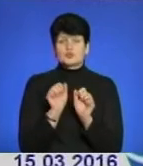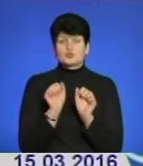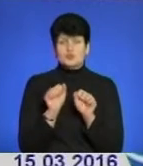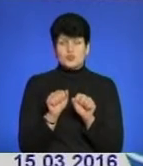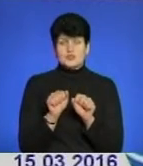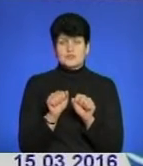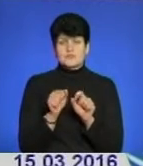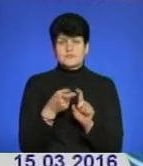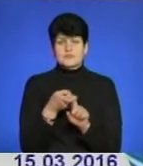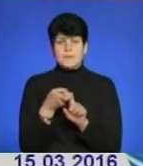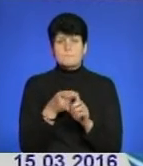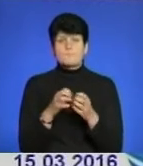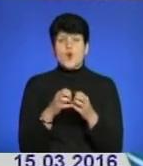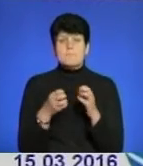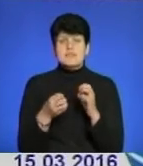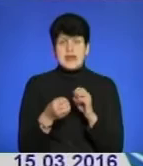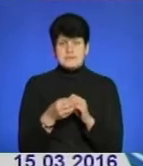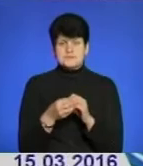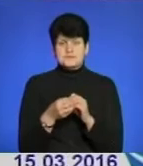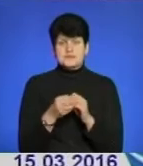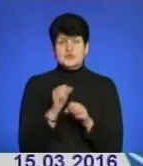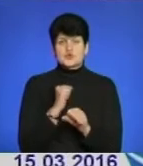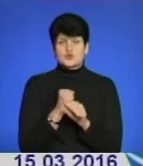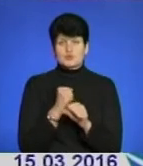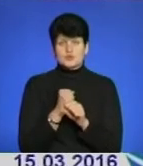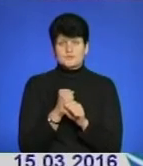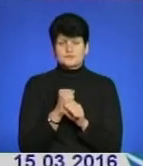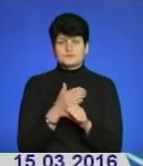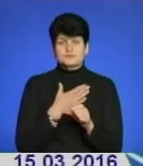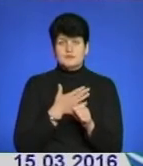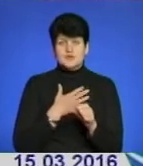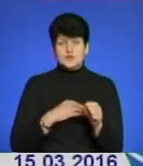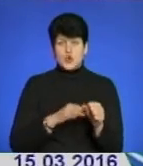призвести до проблем з роботою нашого кишечника.